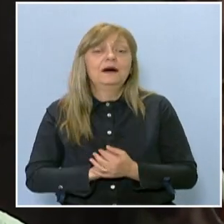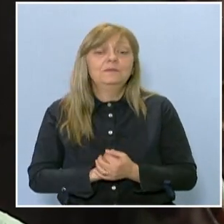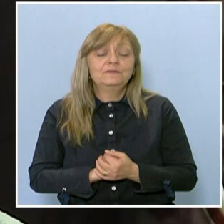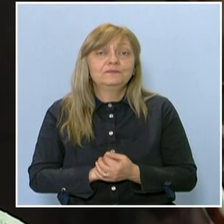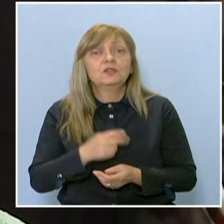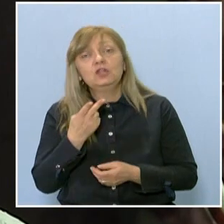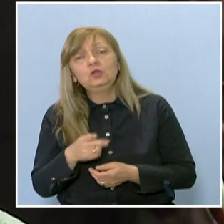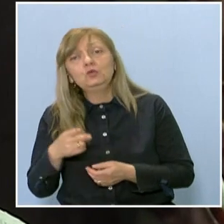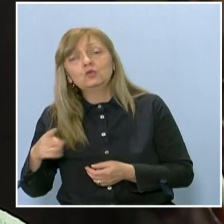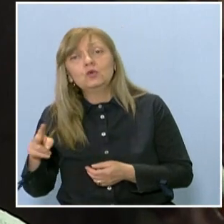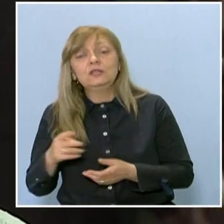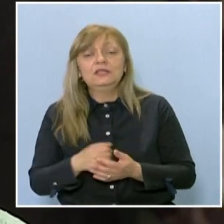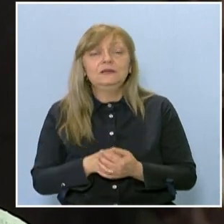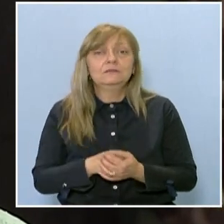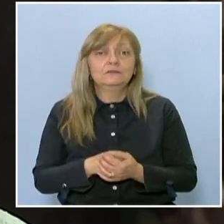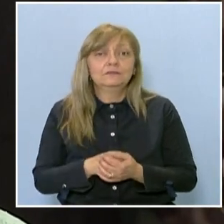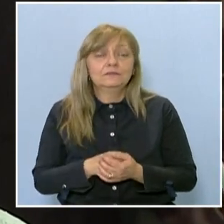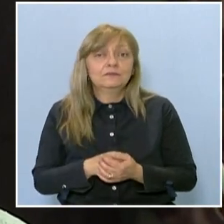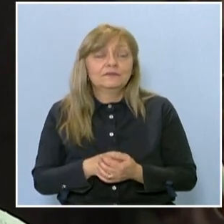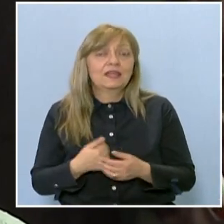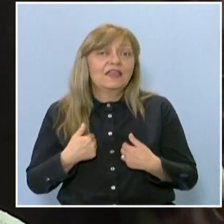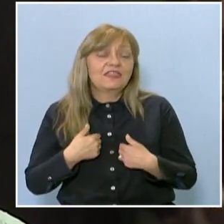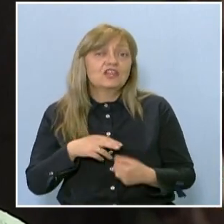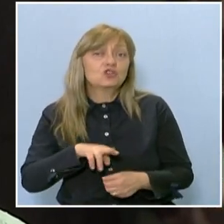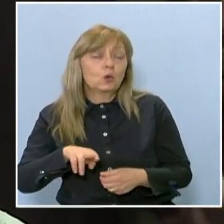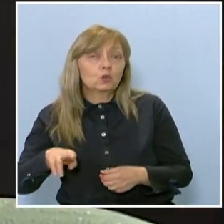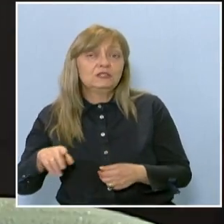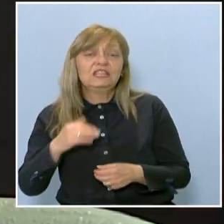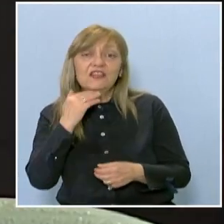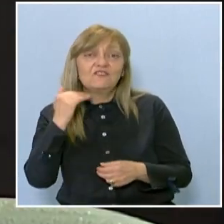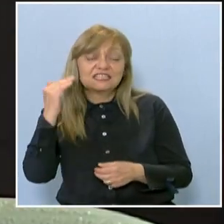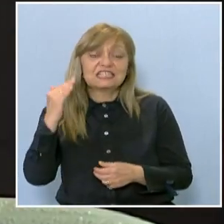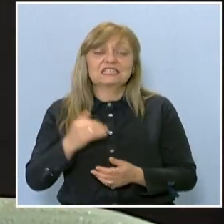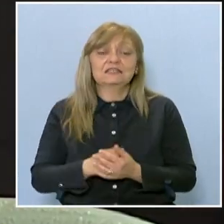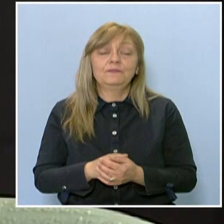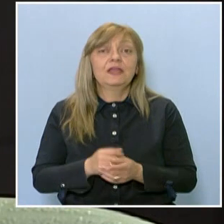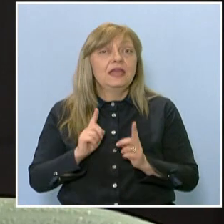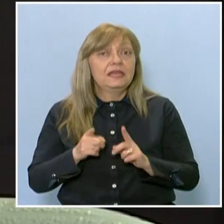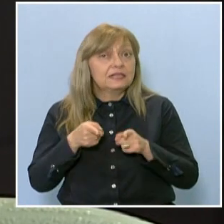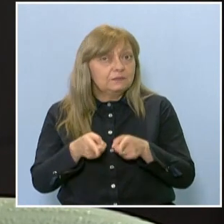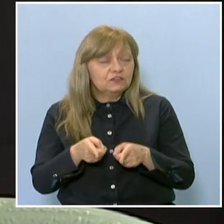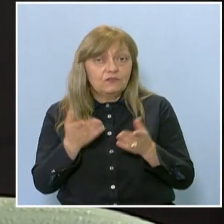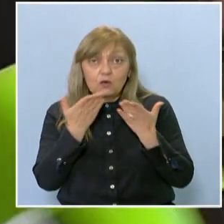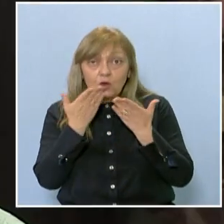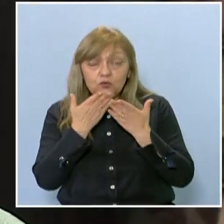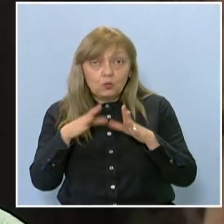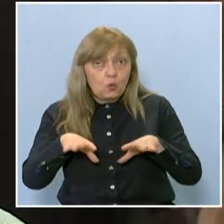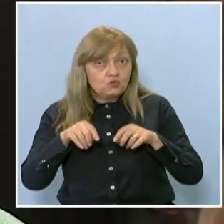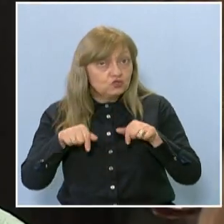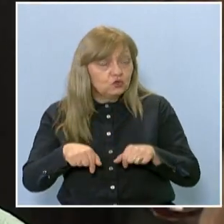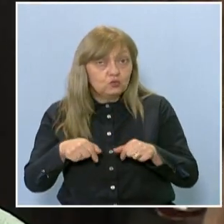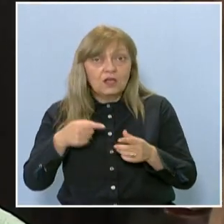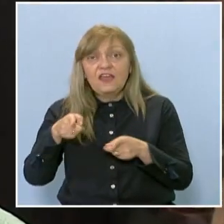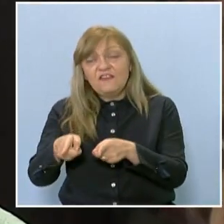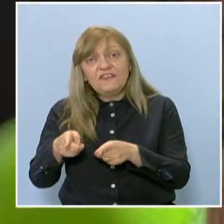и други по-така наши роднини стари. И трябва това, което го учите тук, разказвате ли го вкъщи? Ми